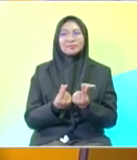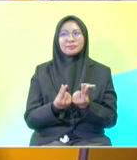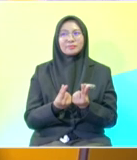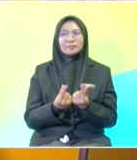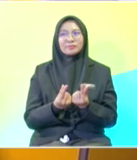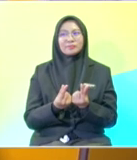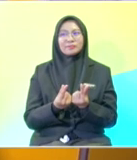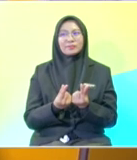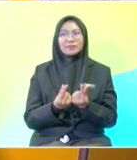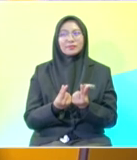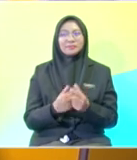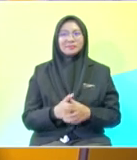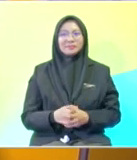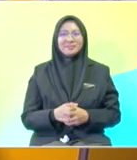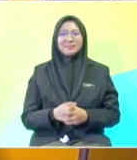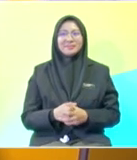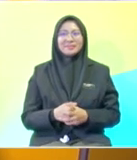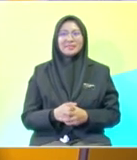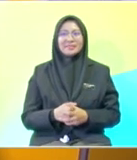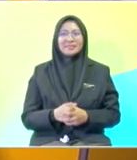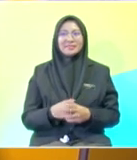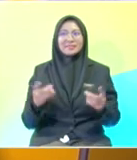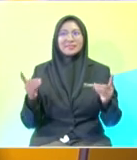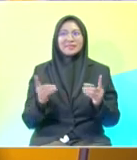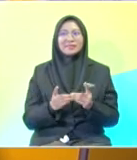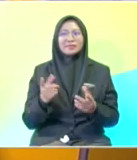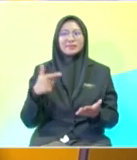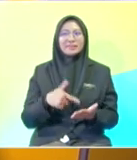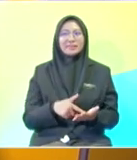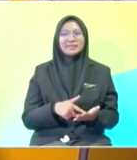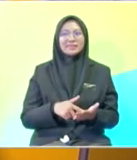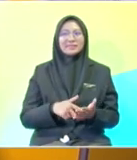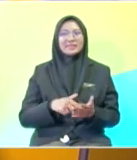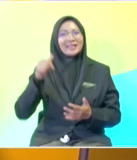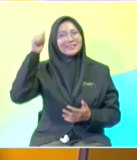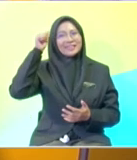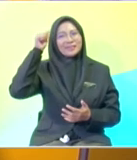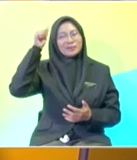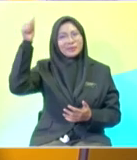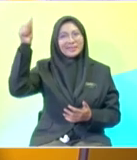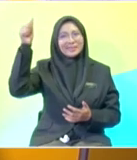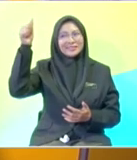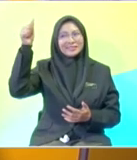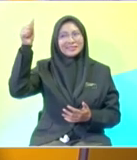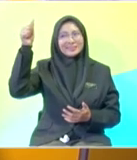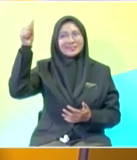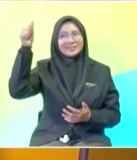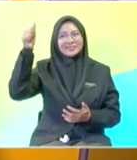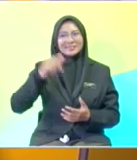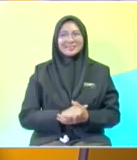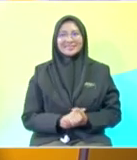yang mengajak Alquran pun juga orang yang terbaik kita jumpa Assalamualaikum warahmatullahi wabarakatuh jumpa